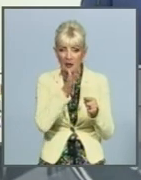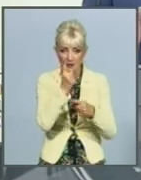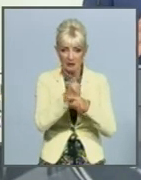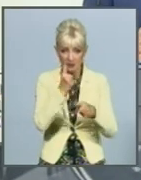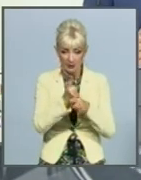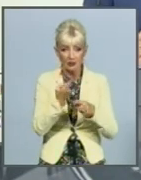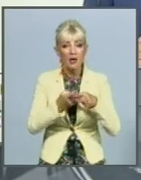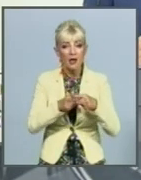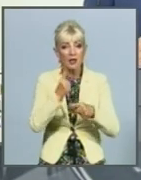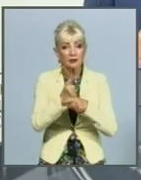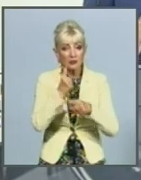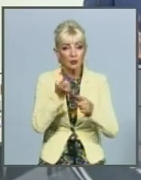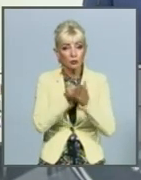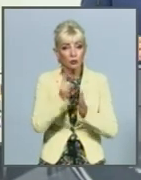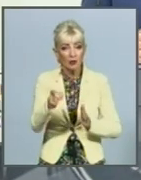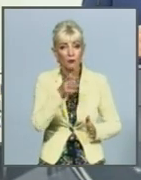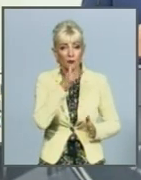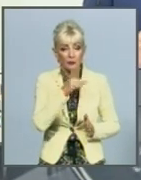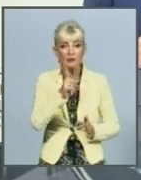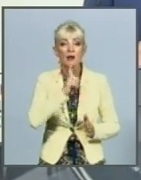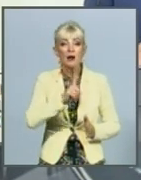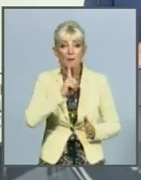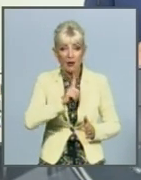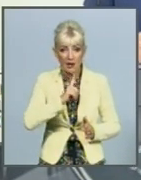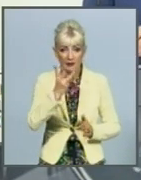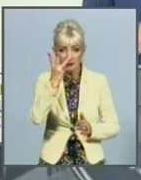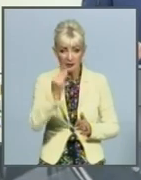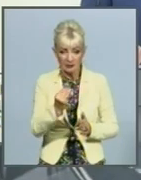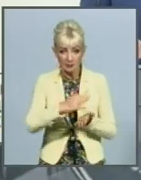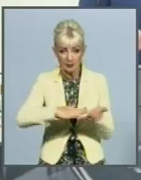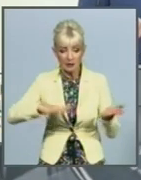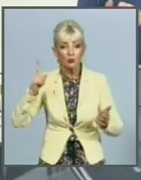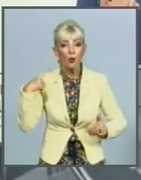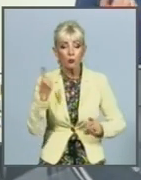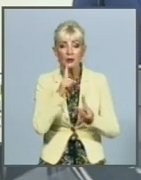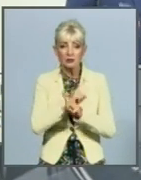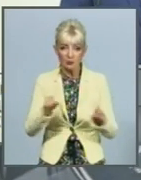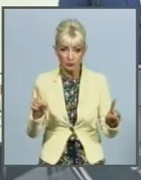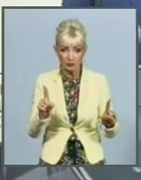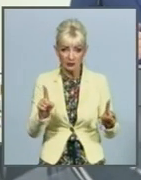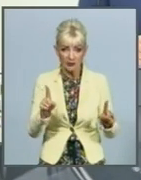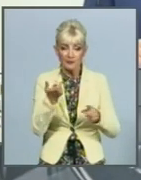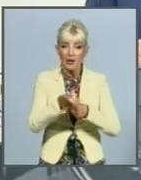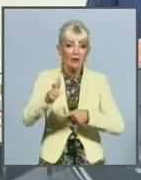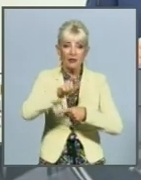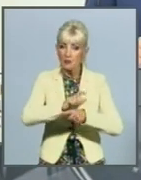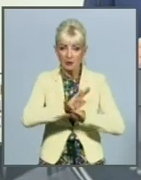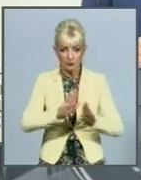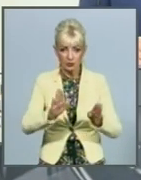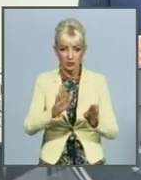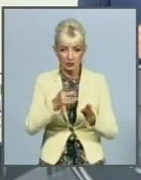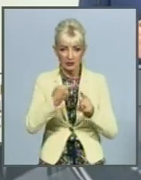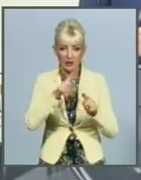діють до того часу, поки 3 дні поспіль область не буде не перевищувати національні